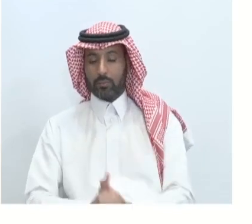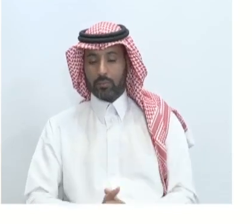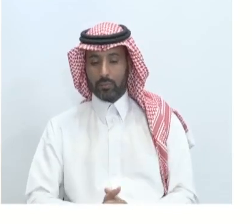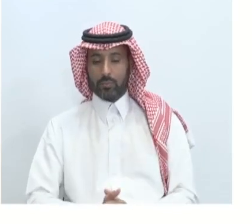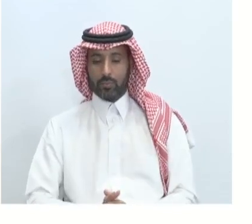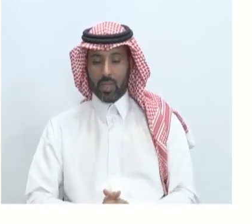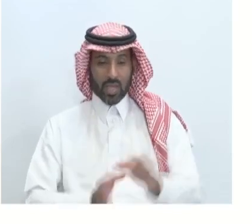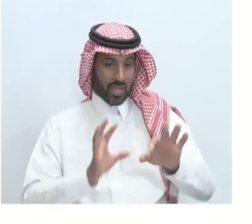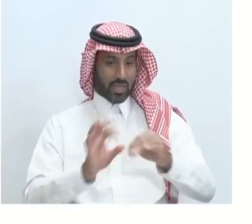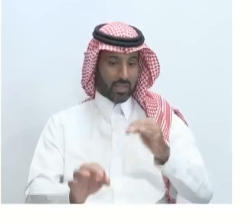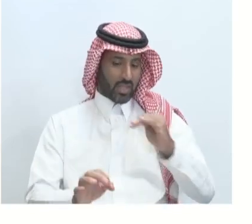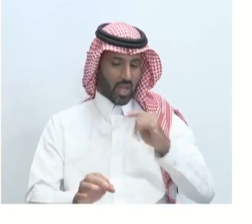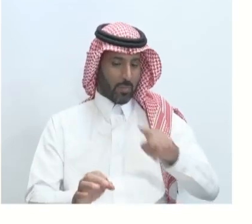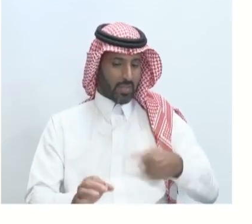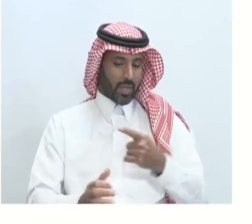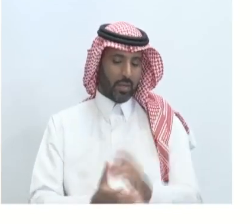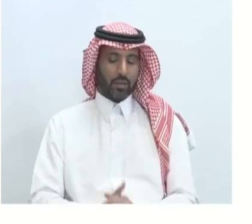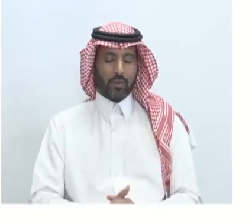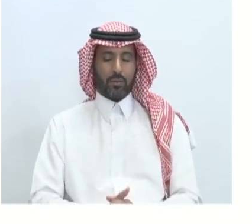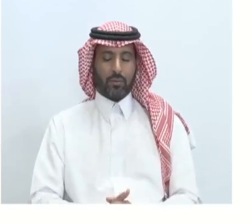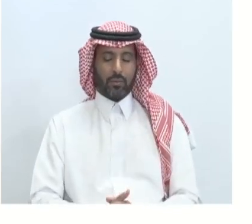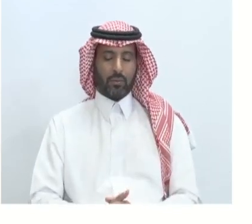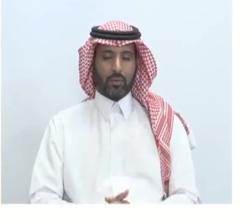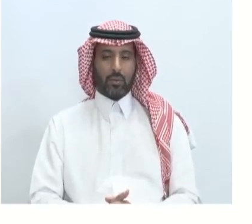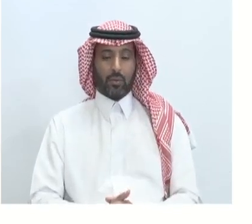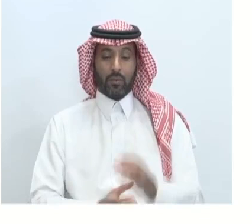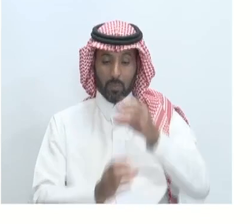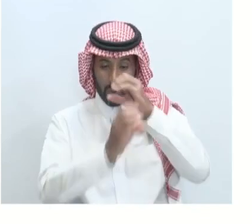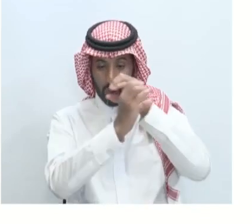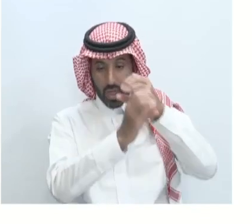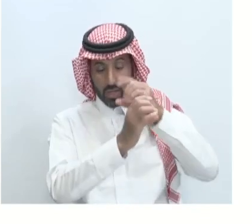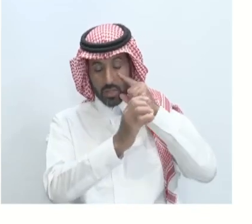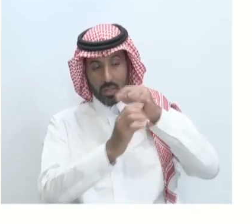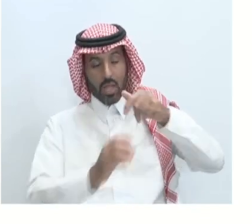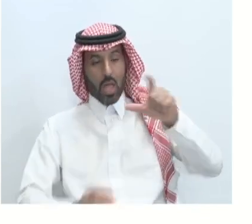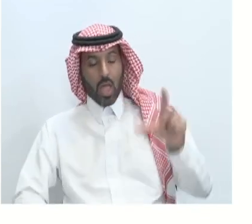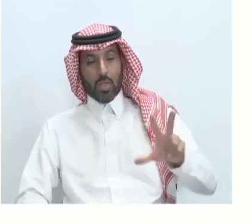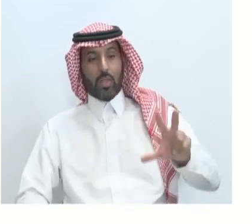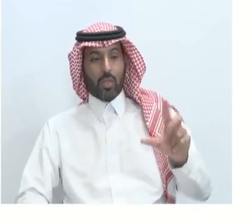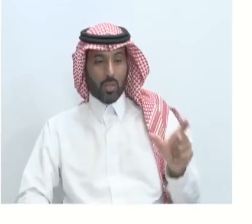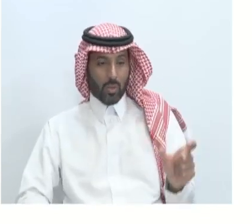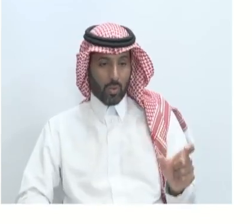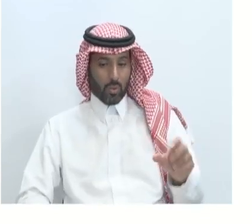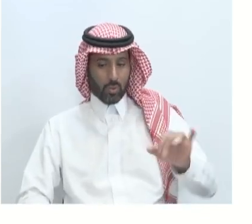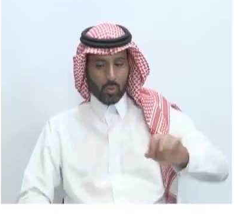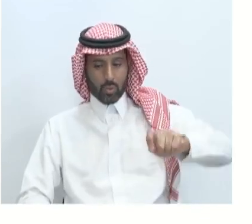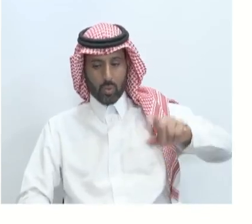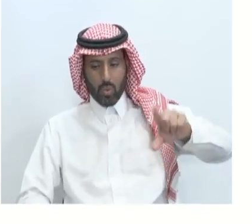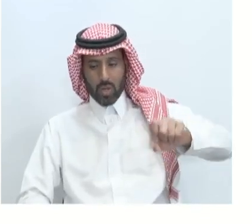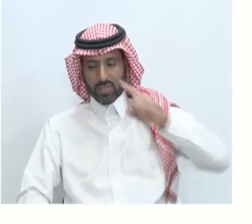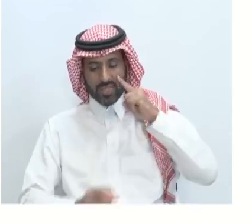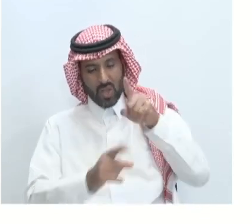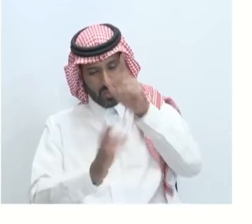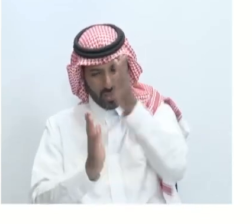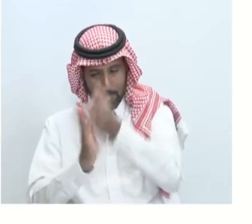الطالبه اختر الاجابه الصحيحه في ما يلي في المنظار النيوتوني تكون زاويه ميل